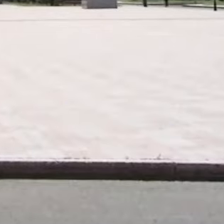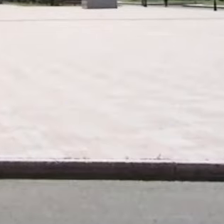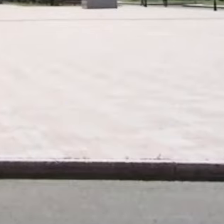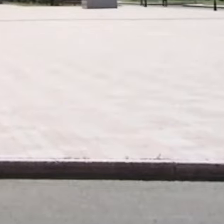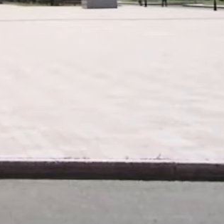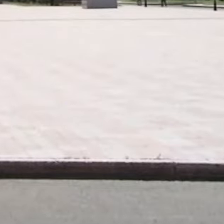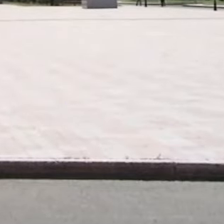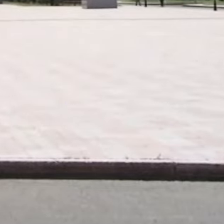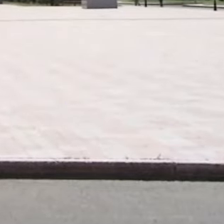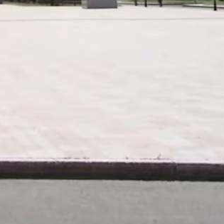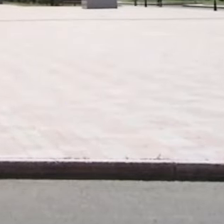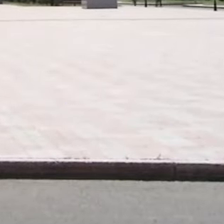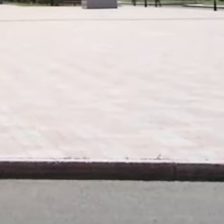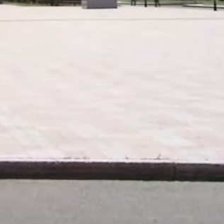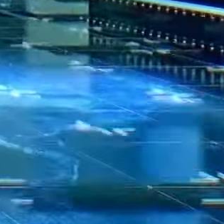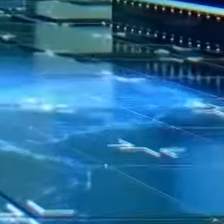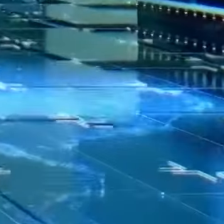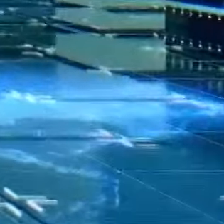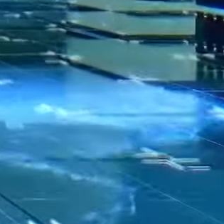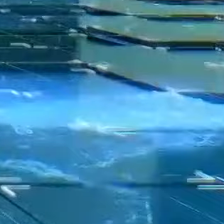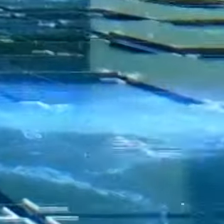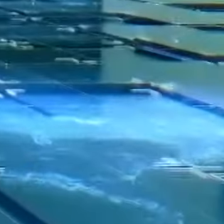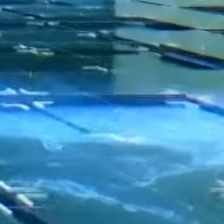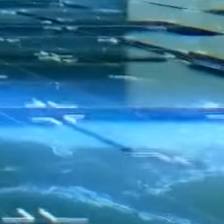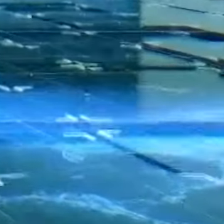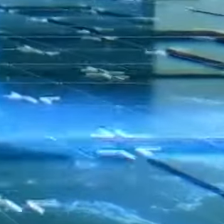Бағдатұлы, Жетісу арнасы, Талдықорған.